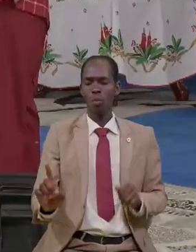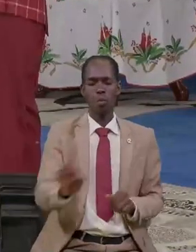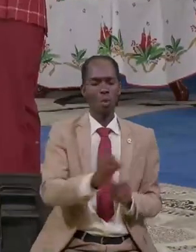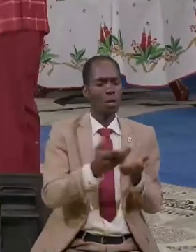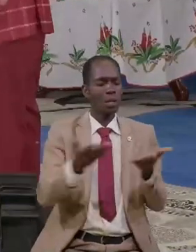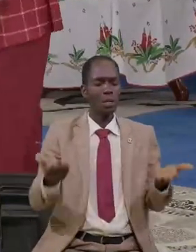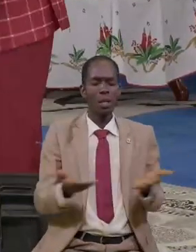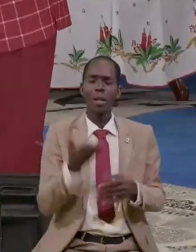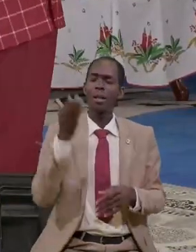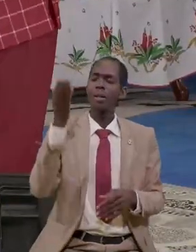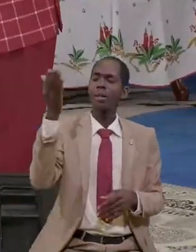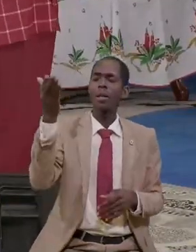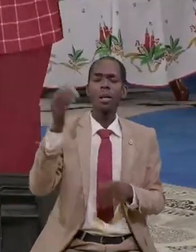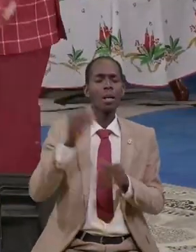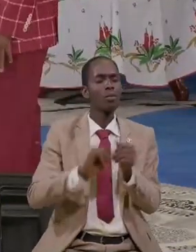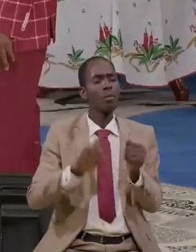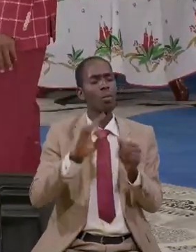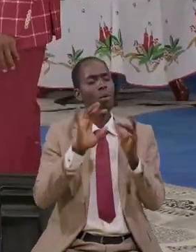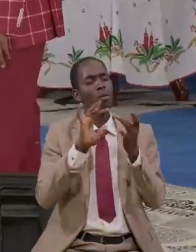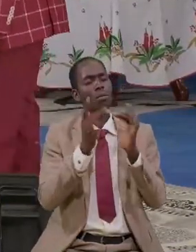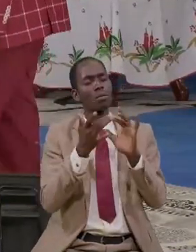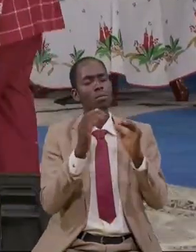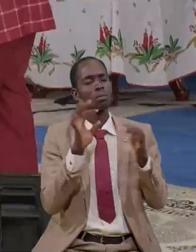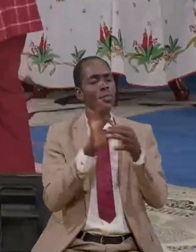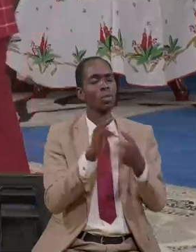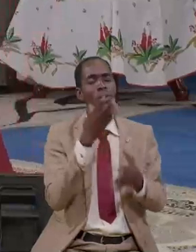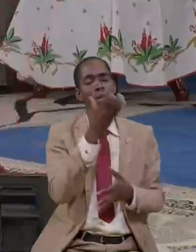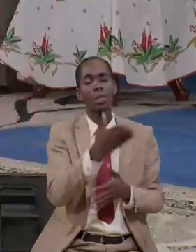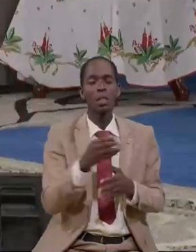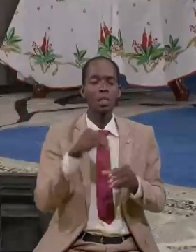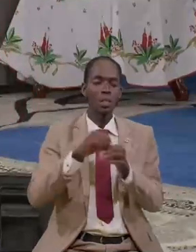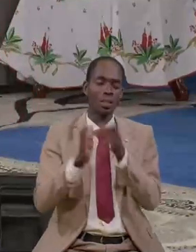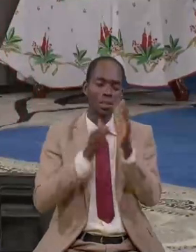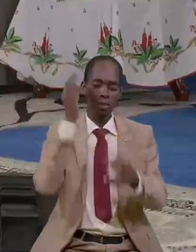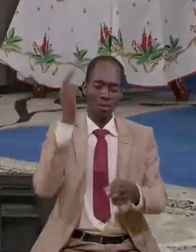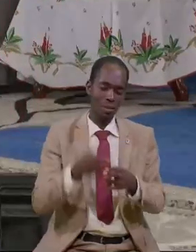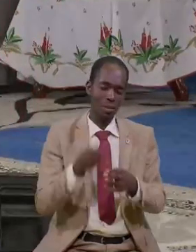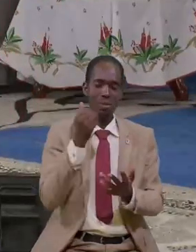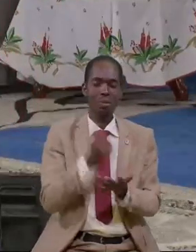sont là-bas, tous ceux qui sont connectés, au nom de Jésus.